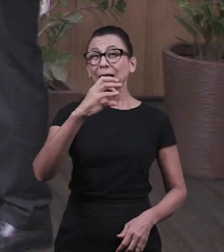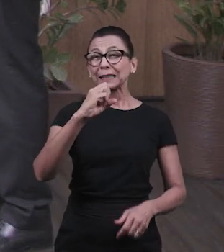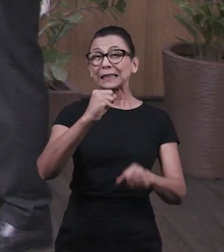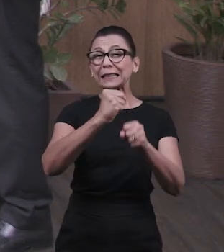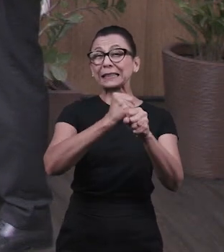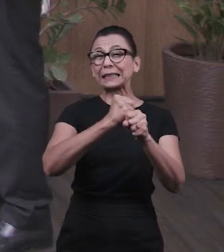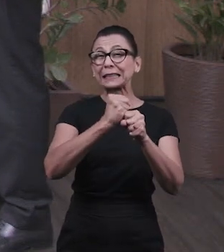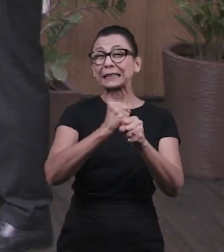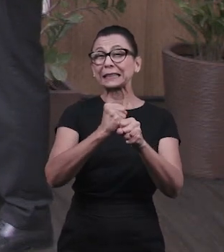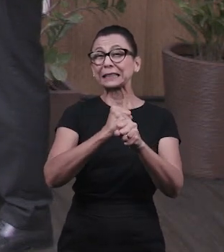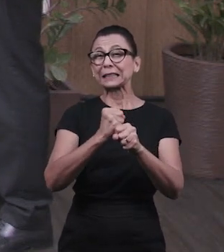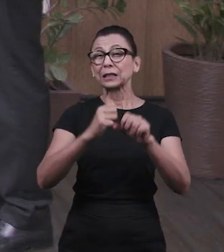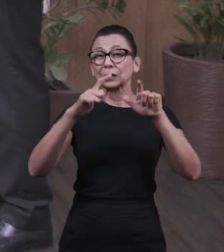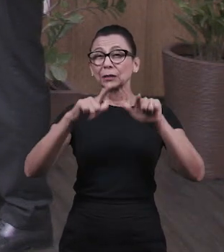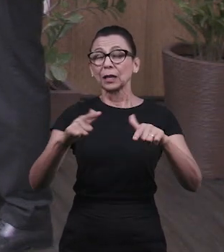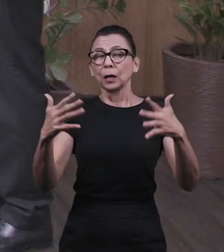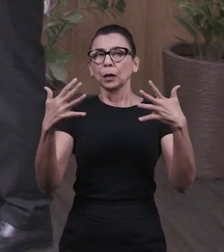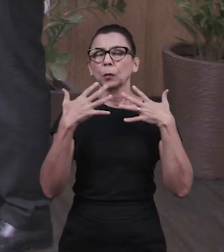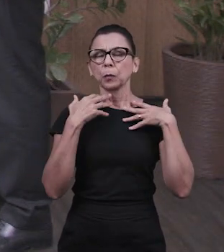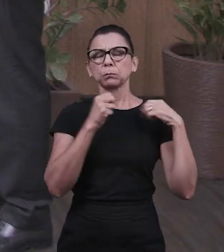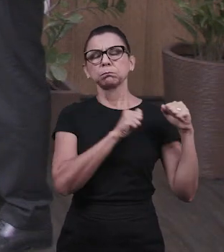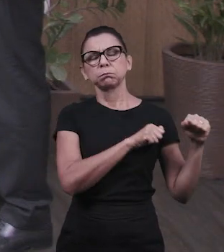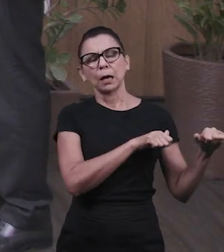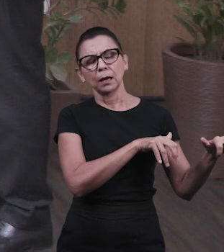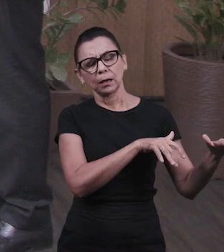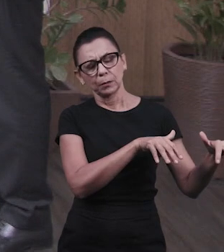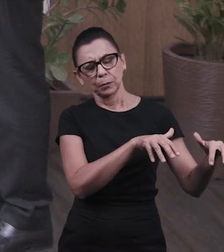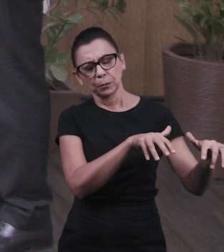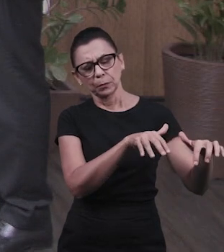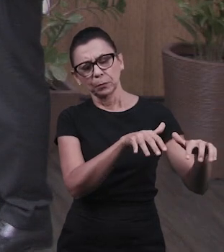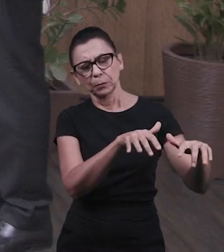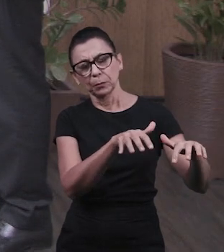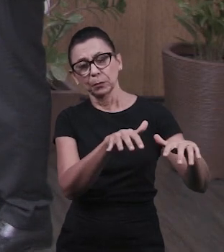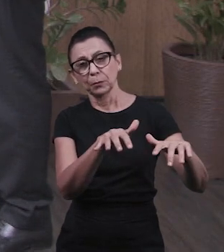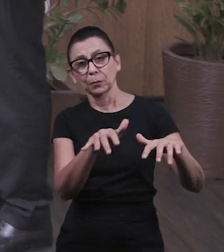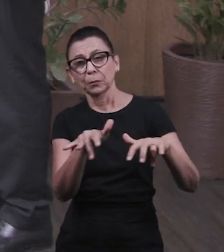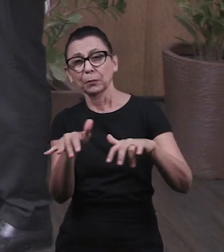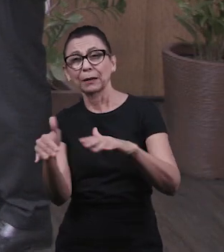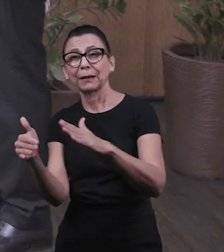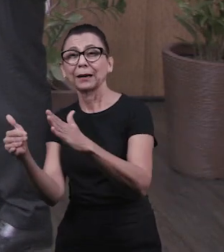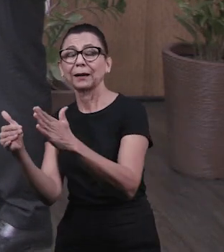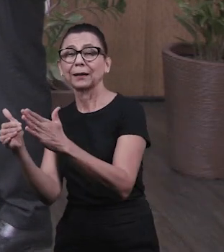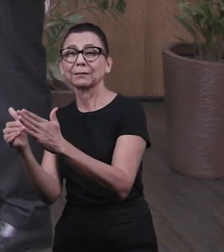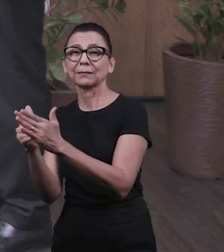как они не вошли в Ханаан, где